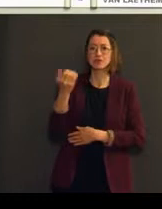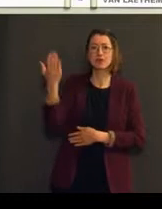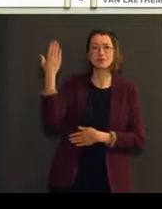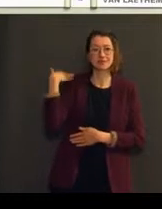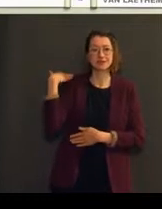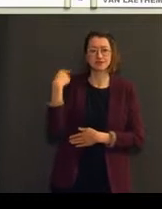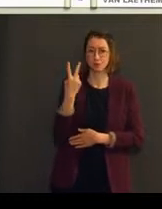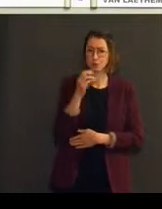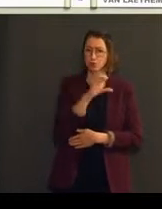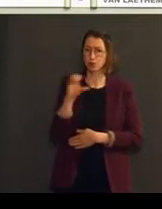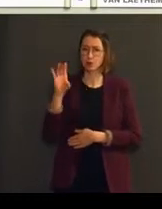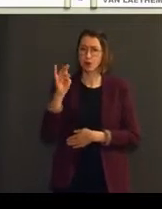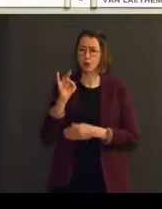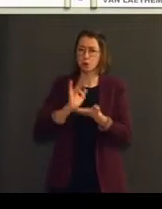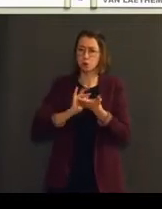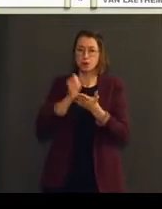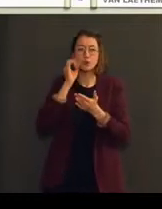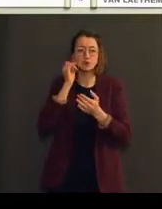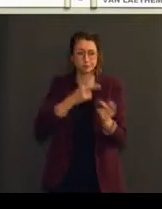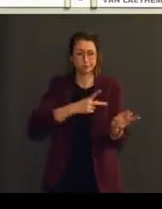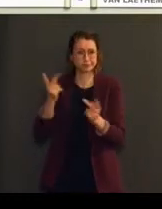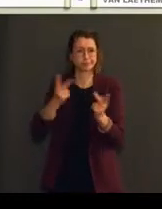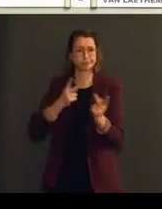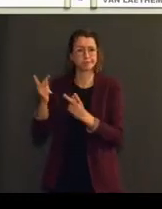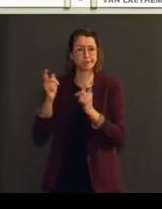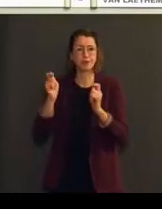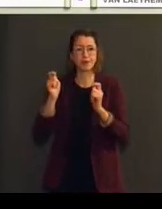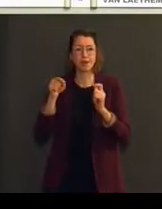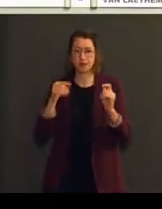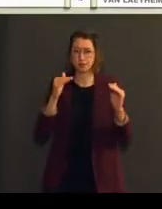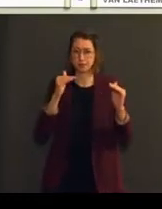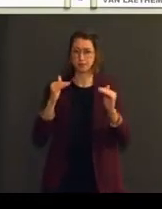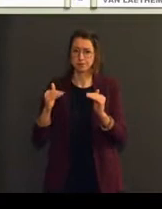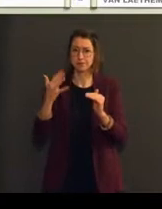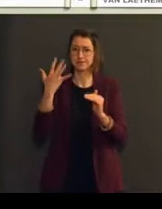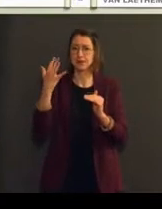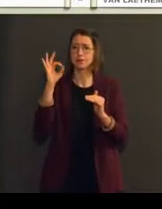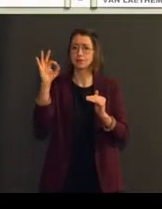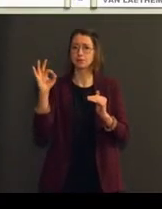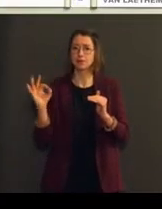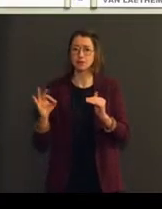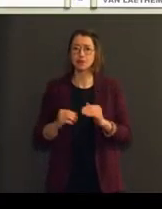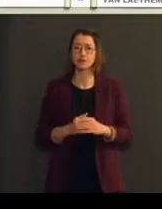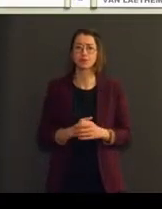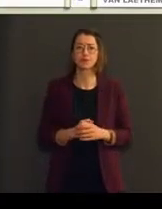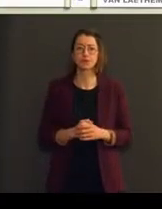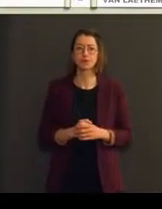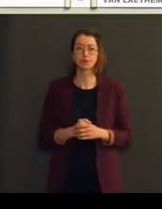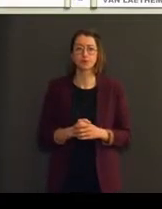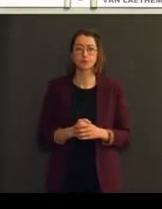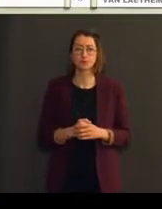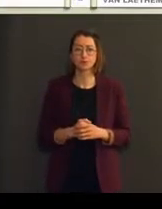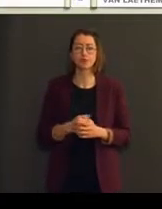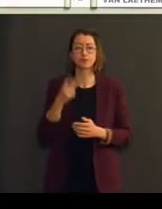jour. C'est 5% de moins que la semaine précédente. Il est clair qu'ici, il n'y a pas d'effet des vacances et du lundi de